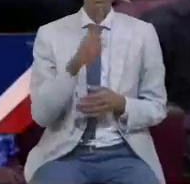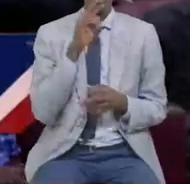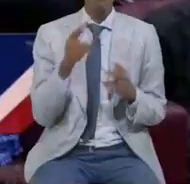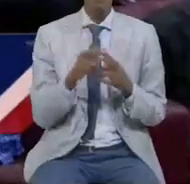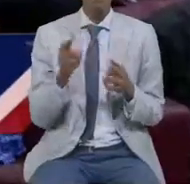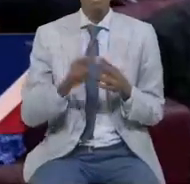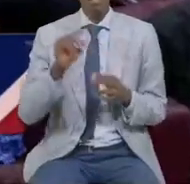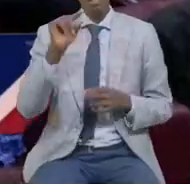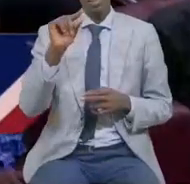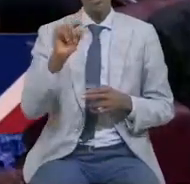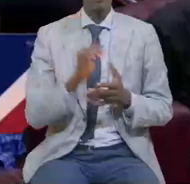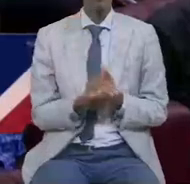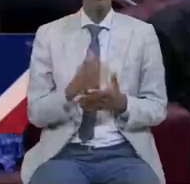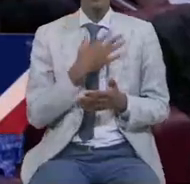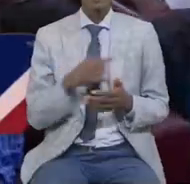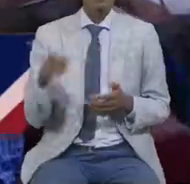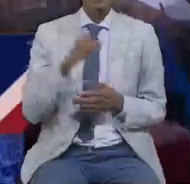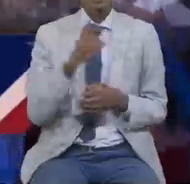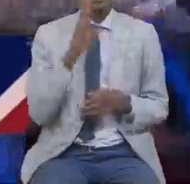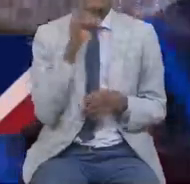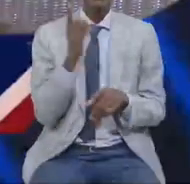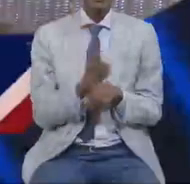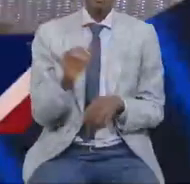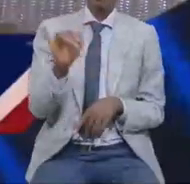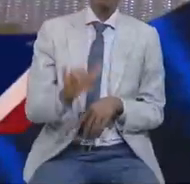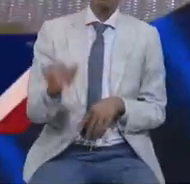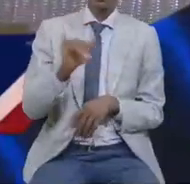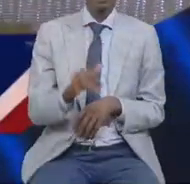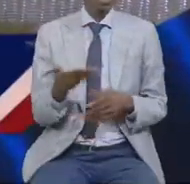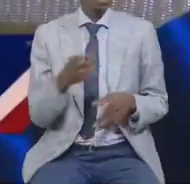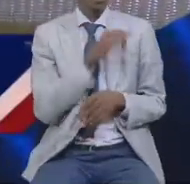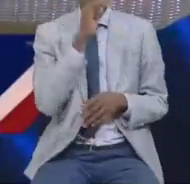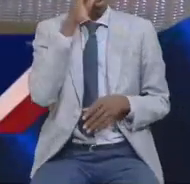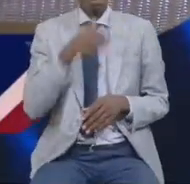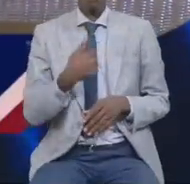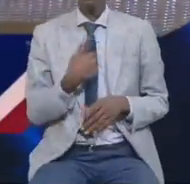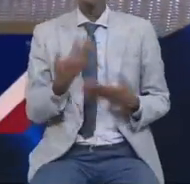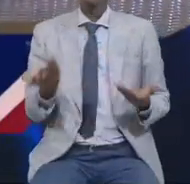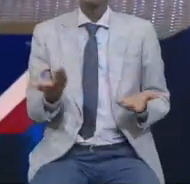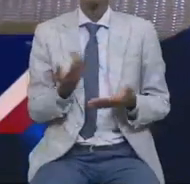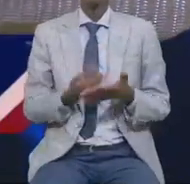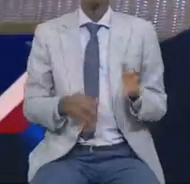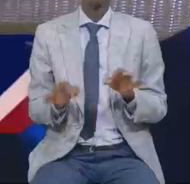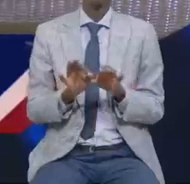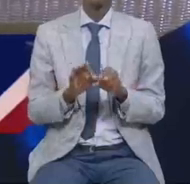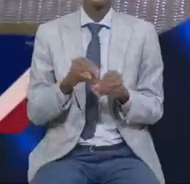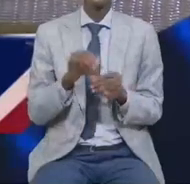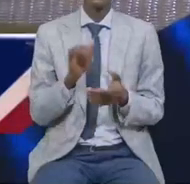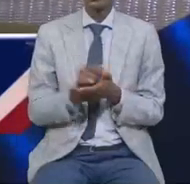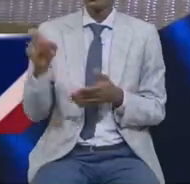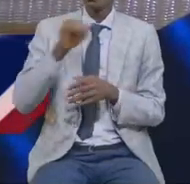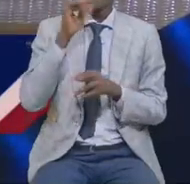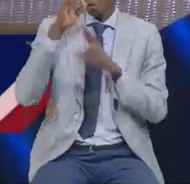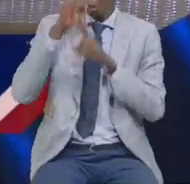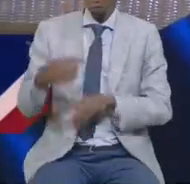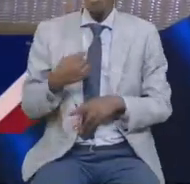Quelqu'un dit que ce qu'on est, que les choses qu'on traverse, ce sont de petites choses. Et il ne m'a pas salué.